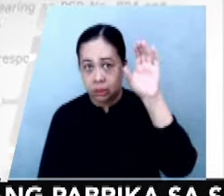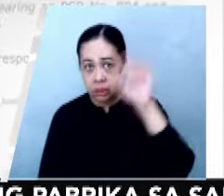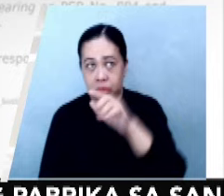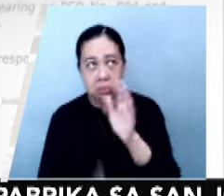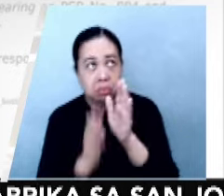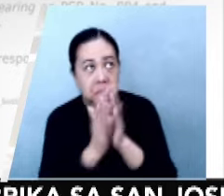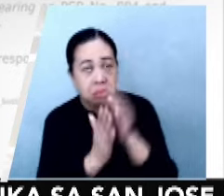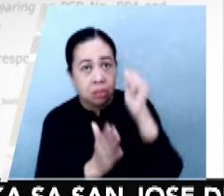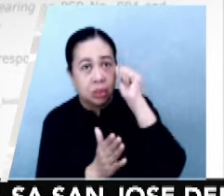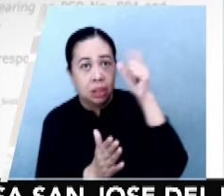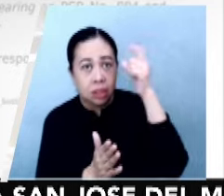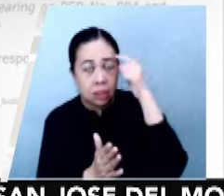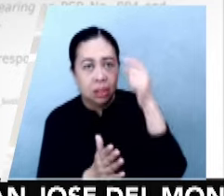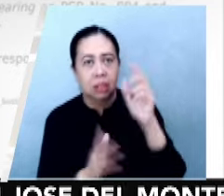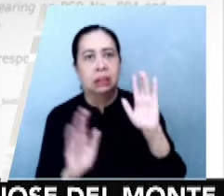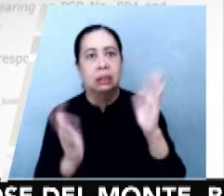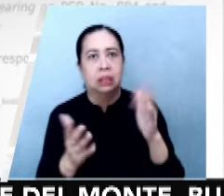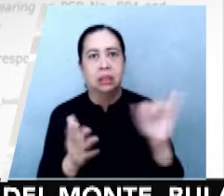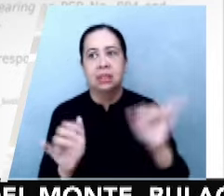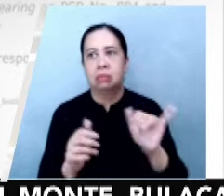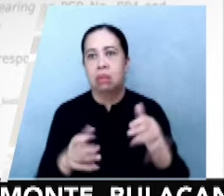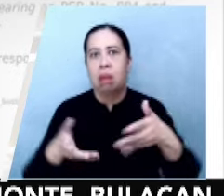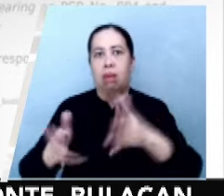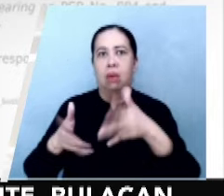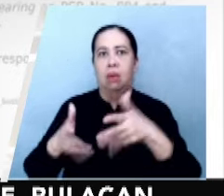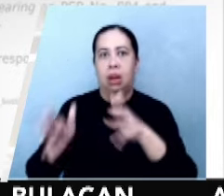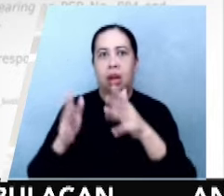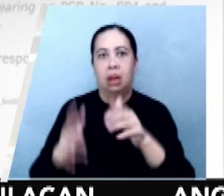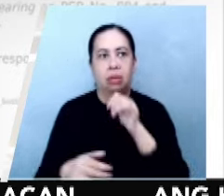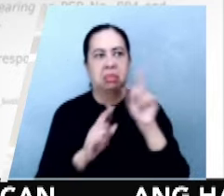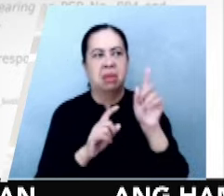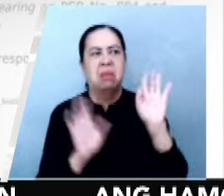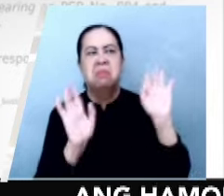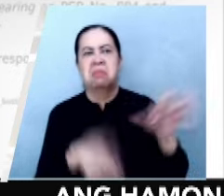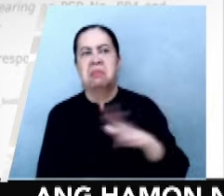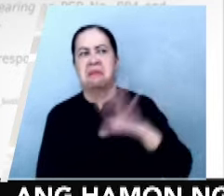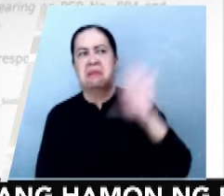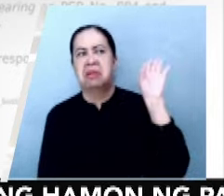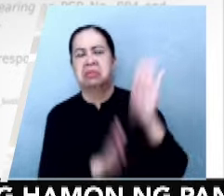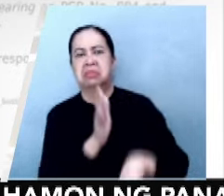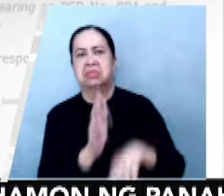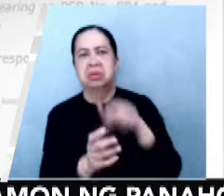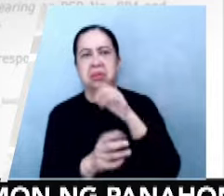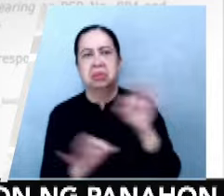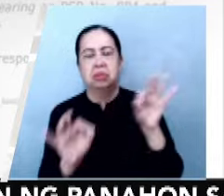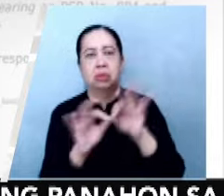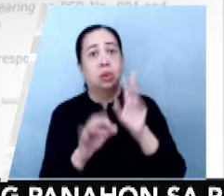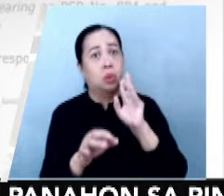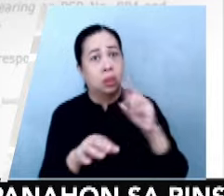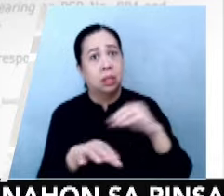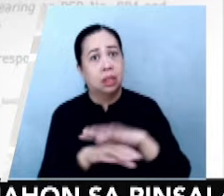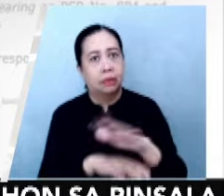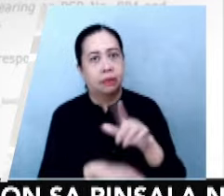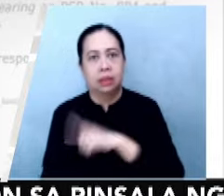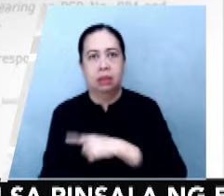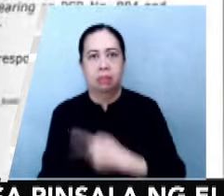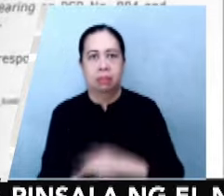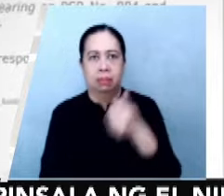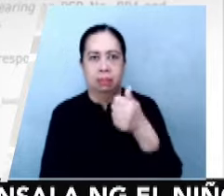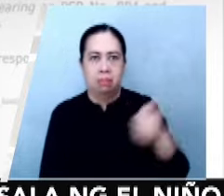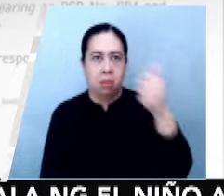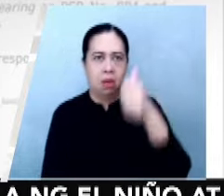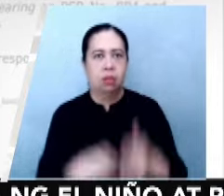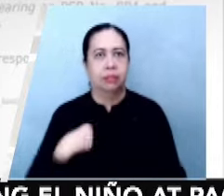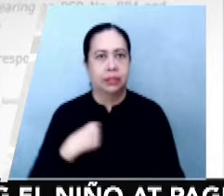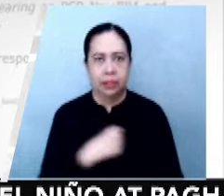Quiboloy, parang kinonsente ang hindi pagdalo sa Senate hearing at makakaapekto ito sa kapangyarihan ng Senado. Hindi rin